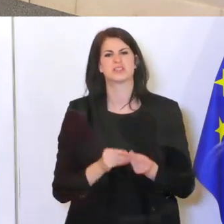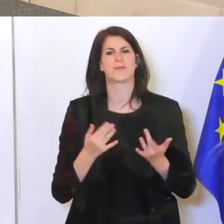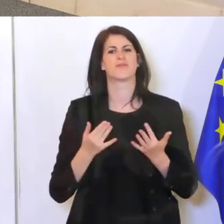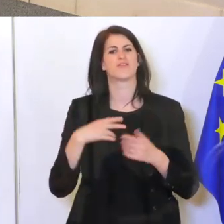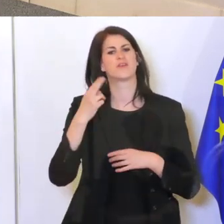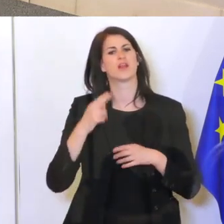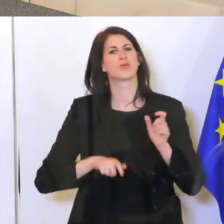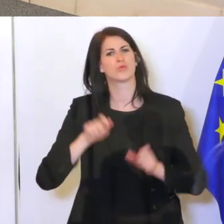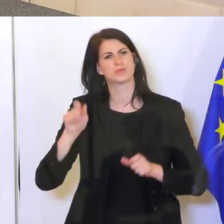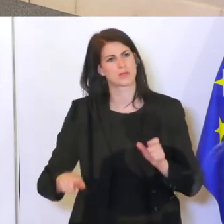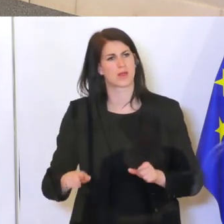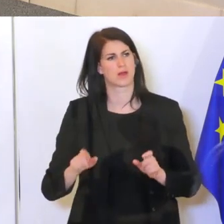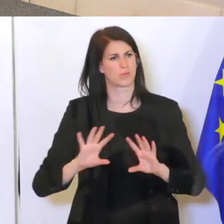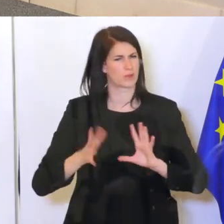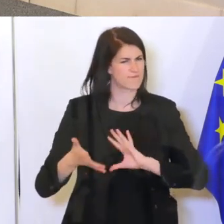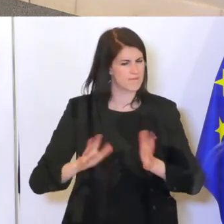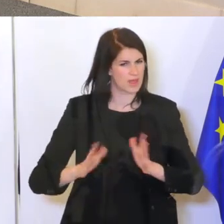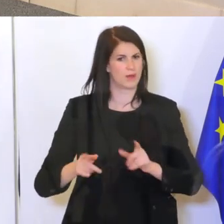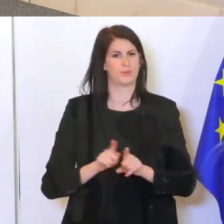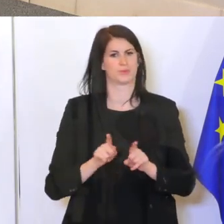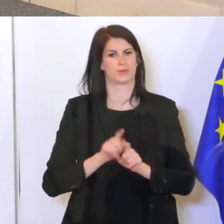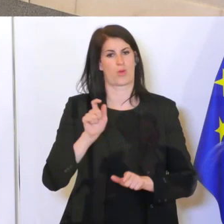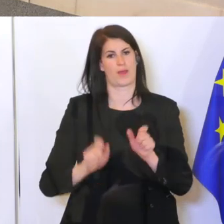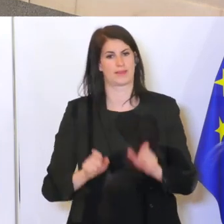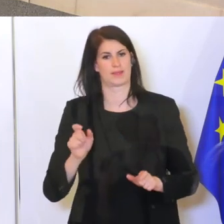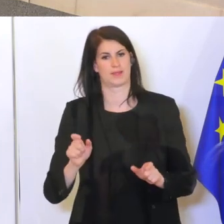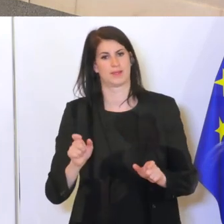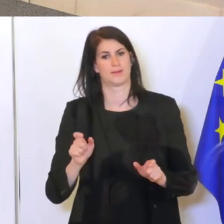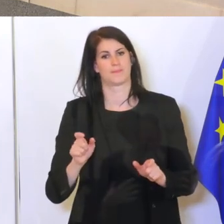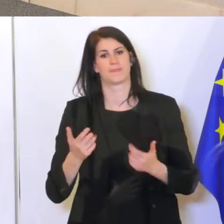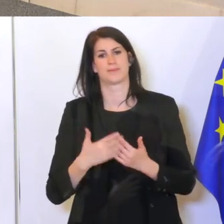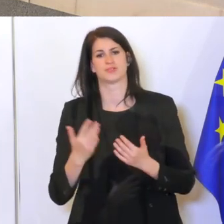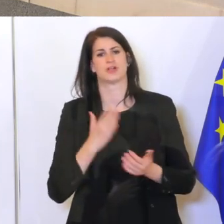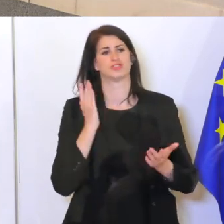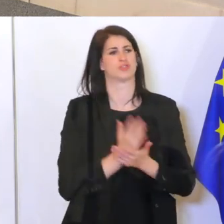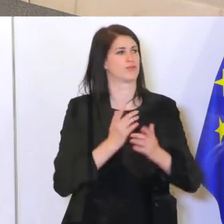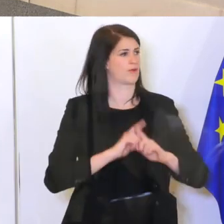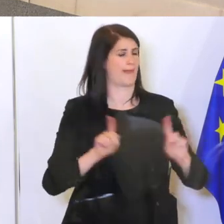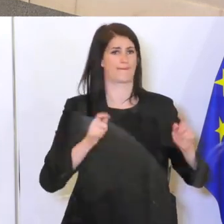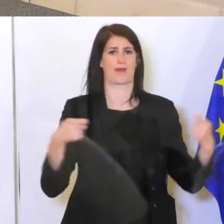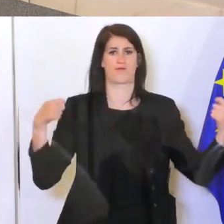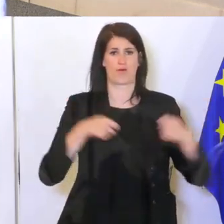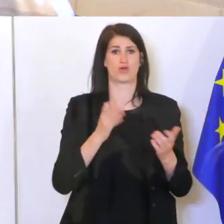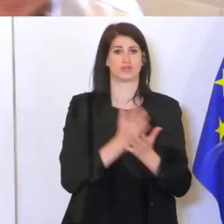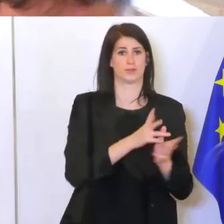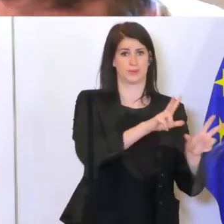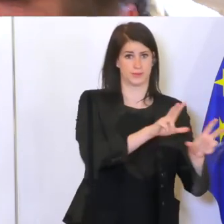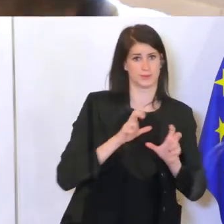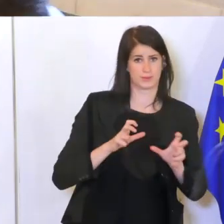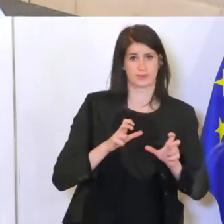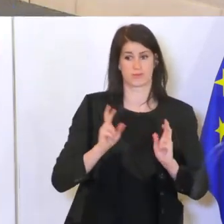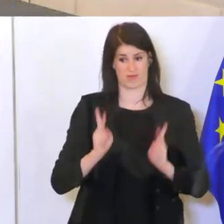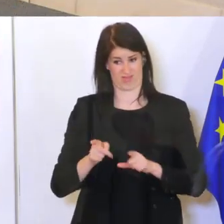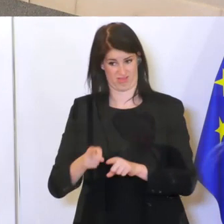die Anträge stellen? Und was ist mit jenen, die bereits etwas von anderen Fonds bekommen haben, dürfen die da jetzt trotzdem auch